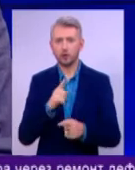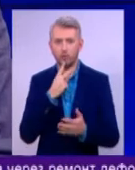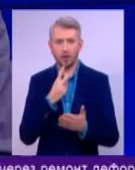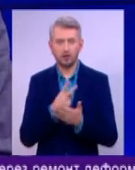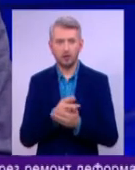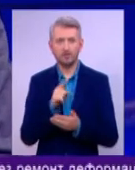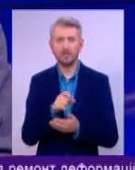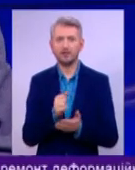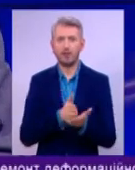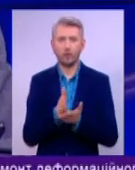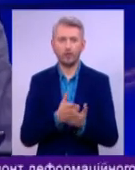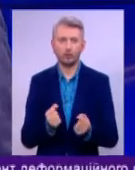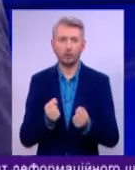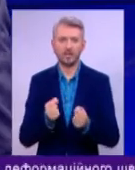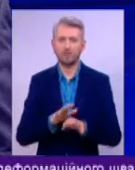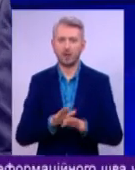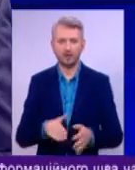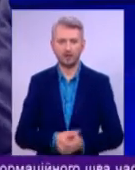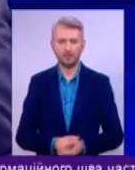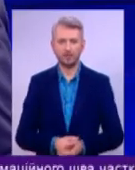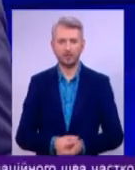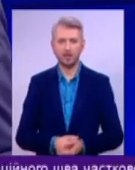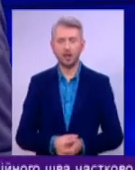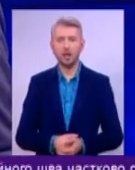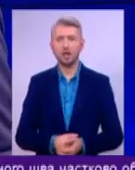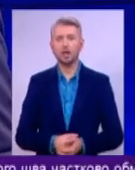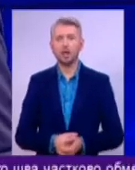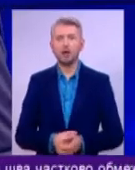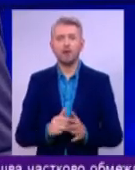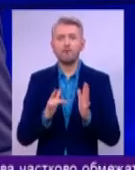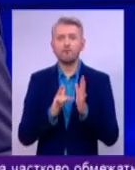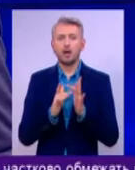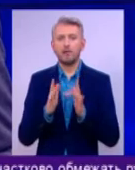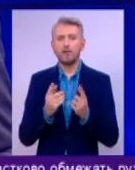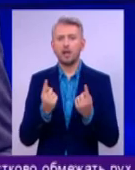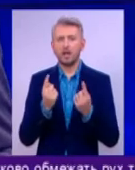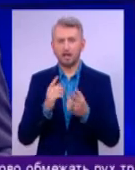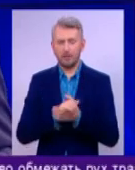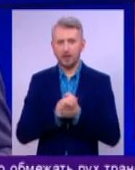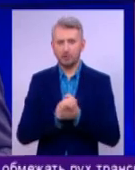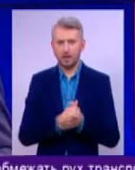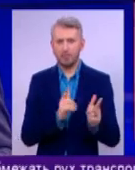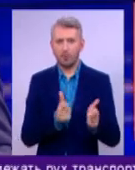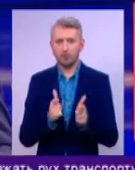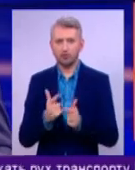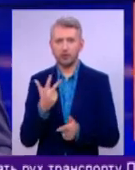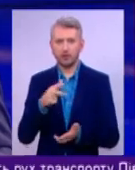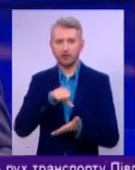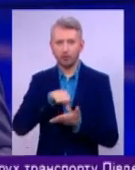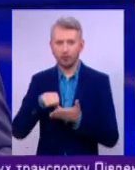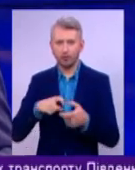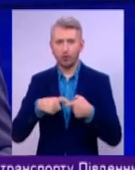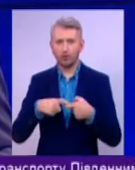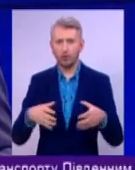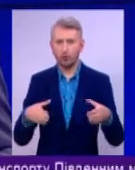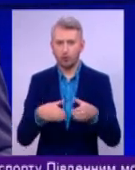показати, він за посаду не тримається. До війни з Росією велике перемир'я, погоджене тристоронньою